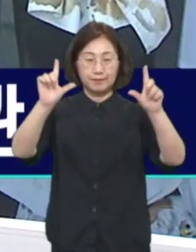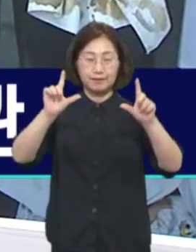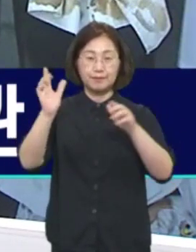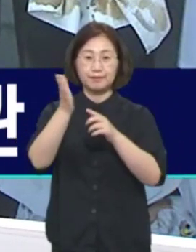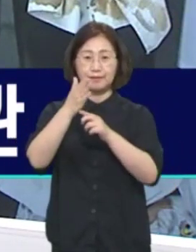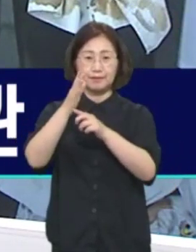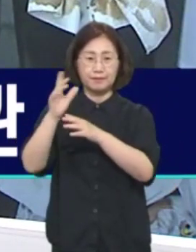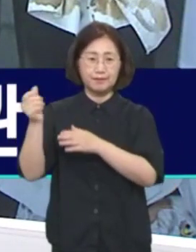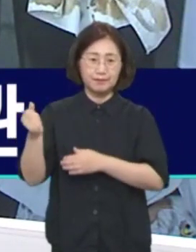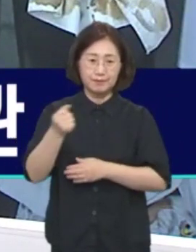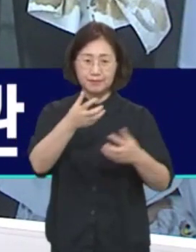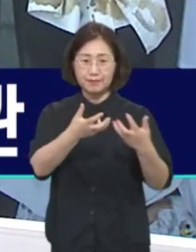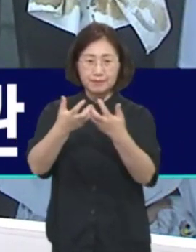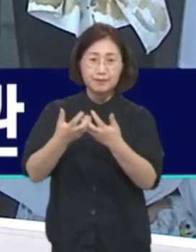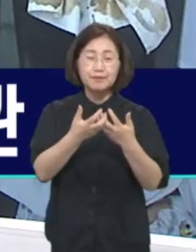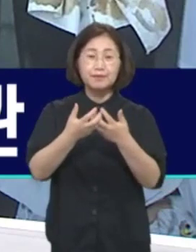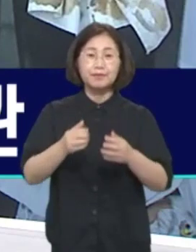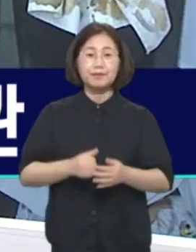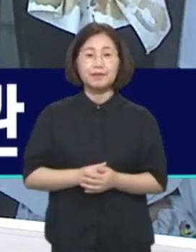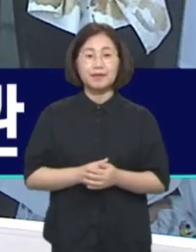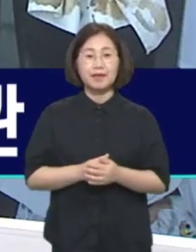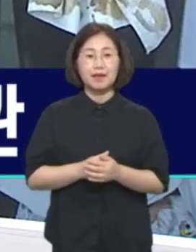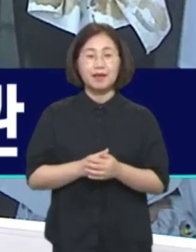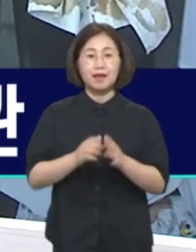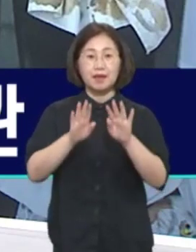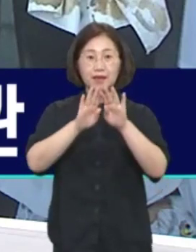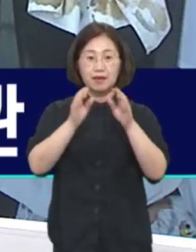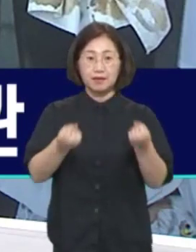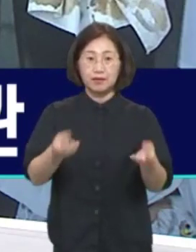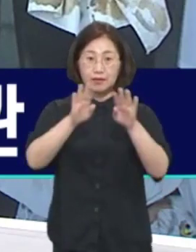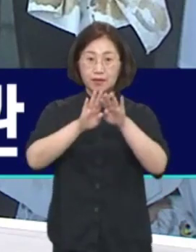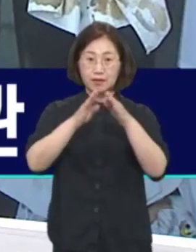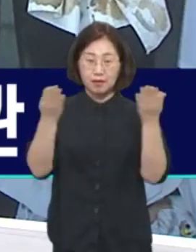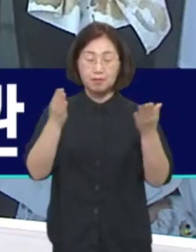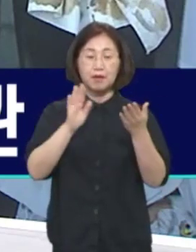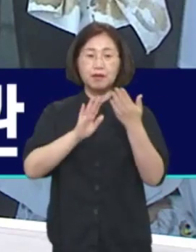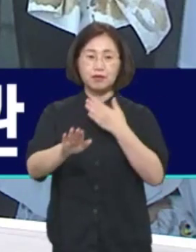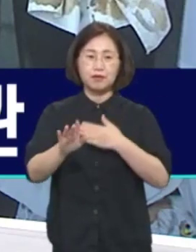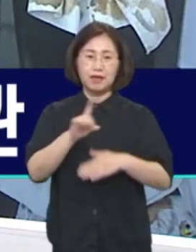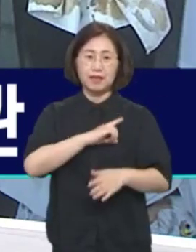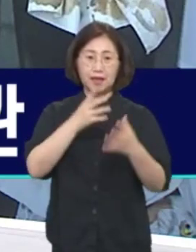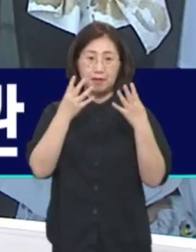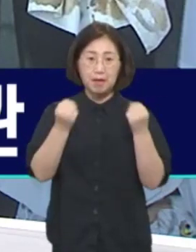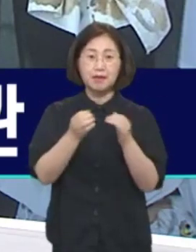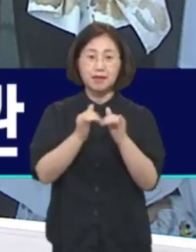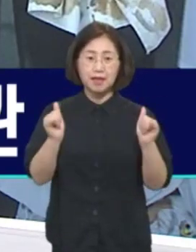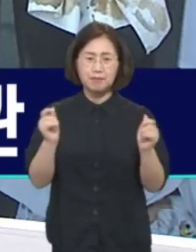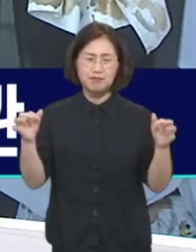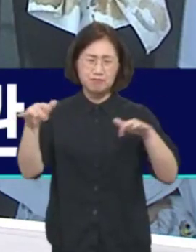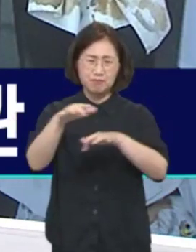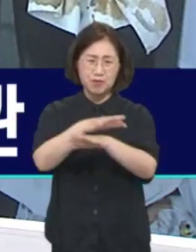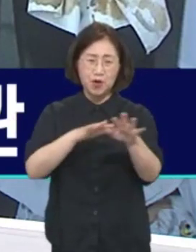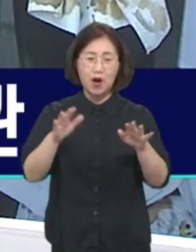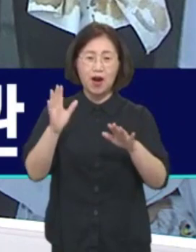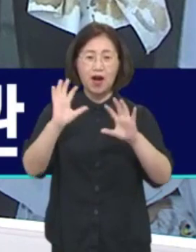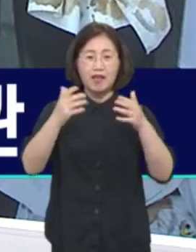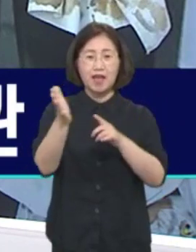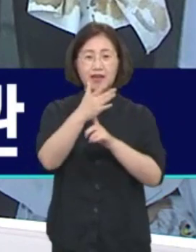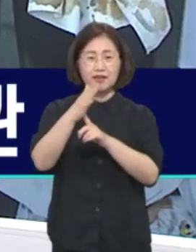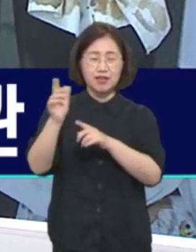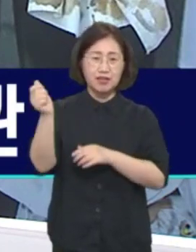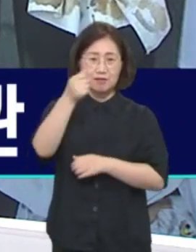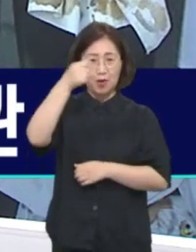이후 최대의 인파가 몰린 가운데 광복절을 기념하는 대규모 야간 퍼레이드에 태극기를 손에 든 시민들이 대거 참여해 거리를